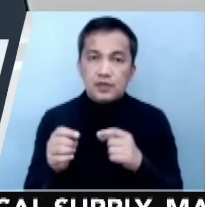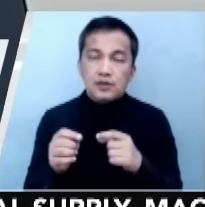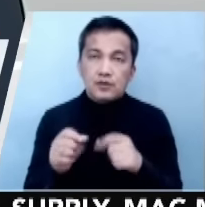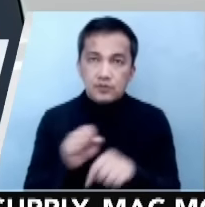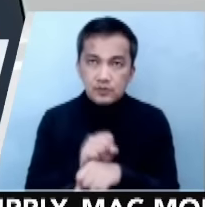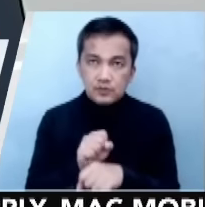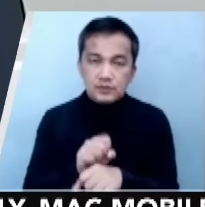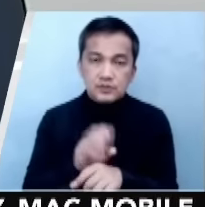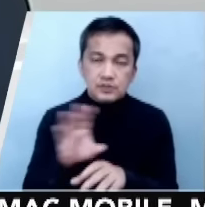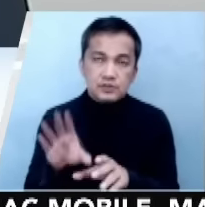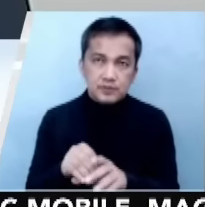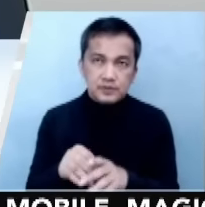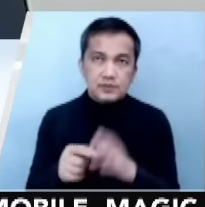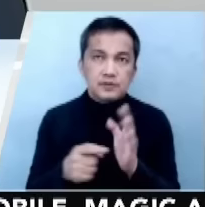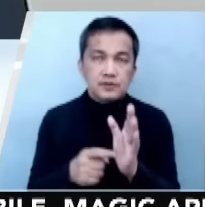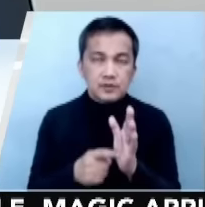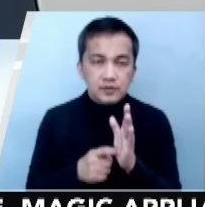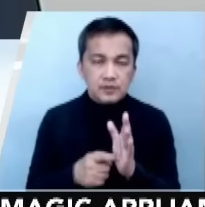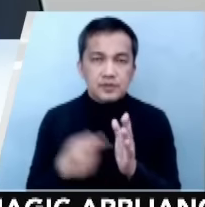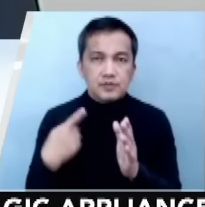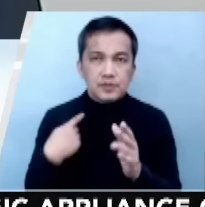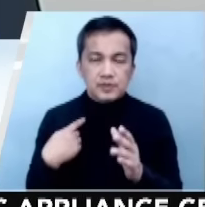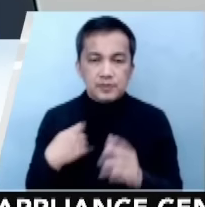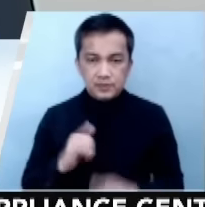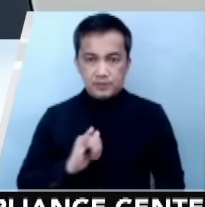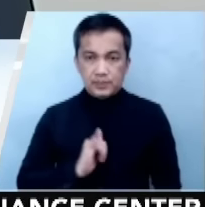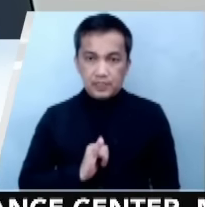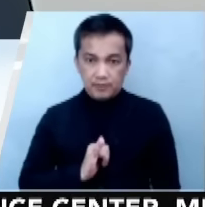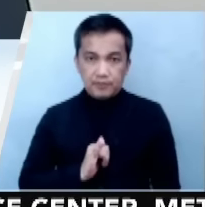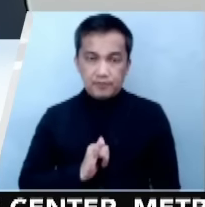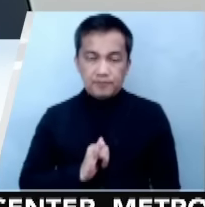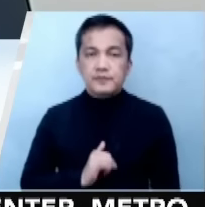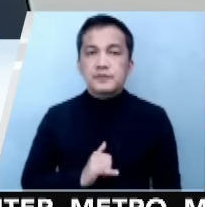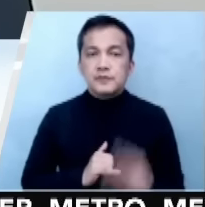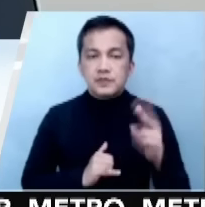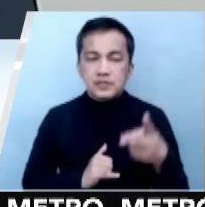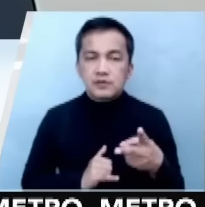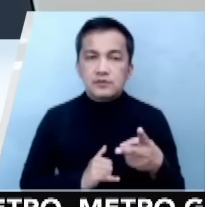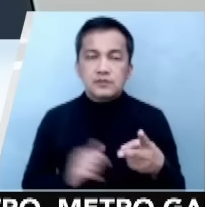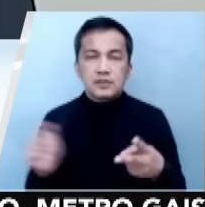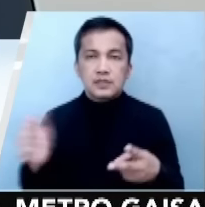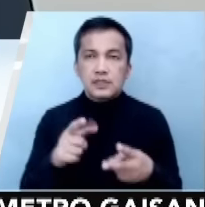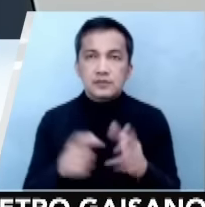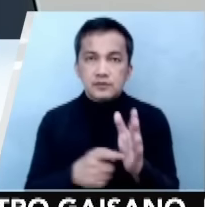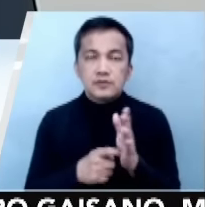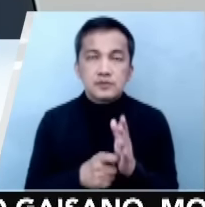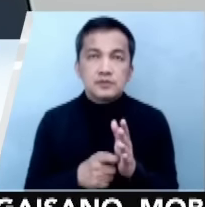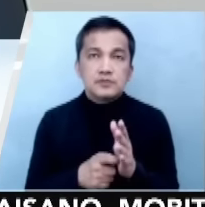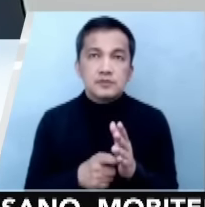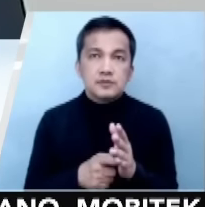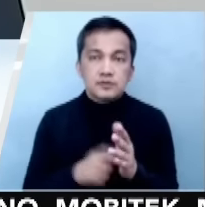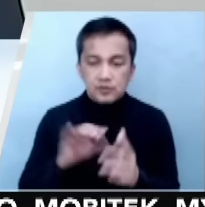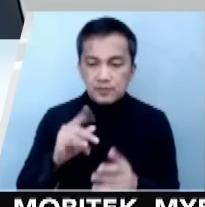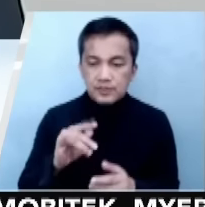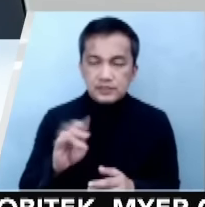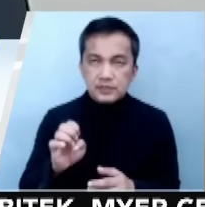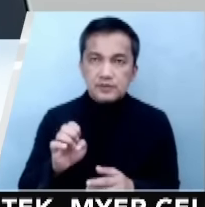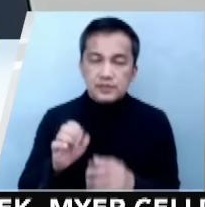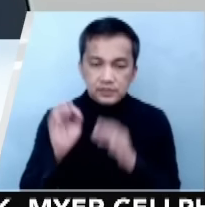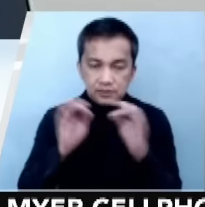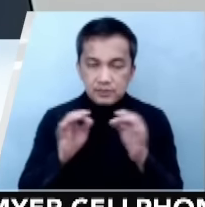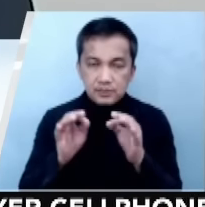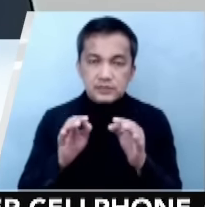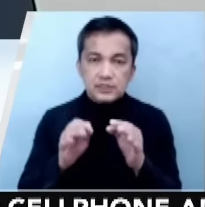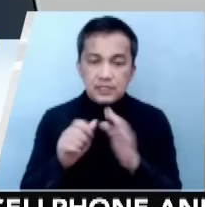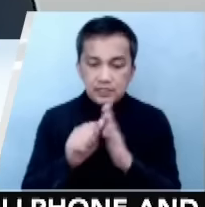yung requirement na may body-worn cameras. Second, na lahat ng requirements ng ating Comprehensive Dangerous Drugs Act pagdating